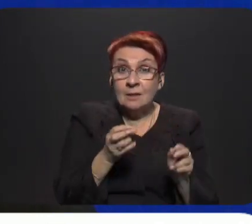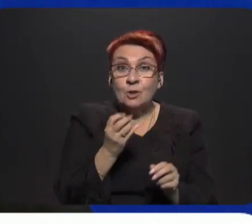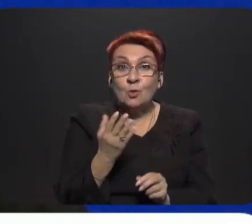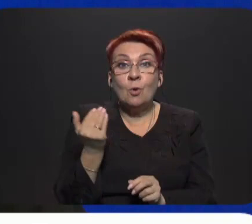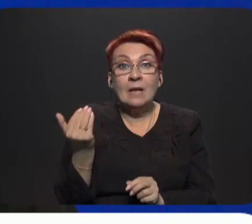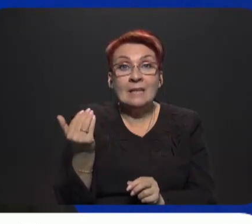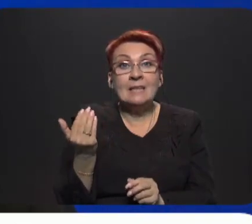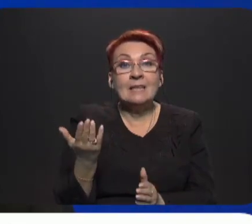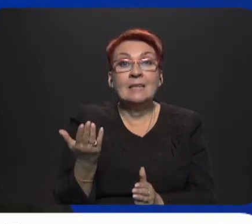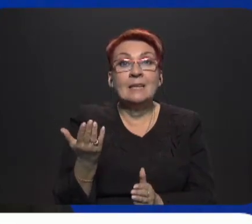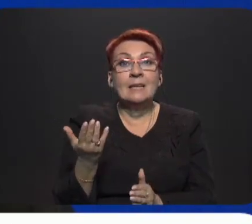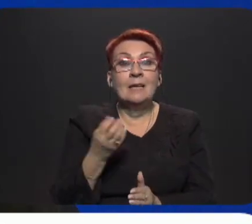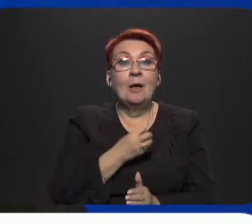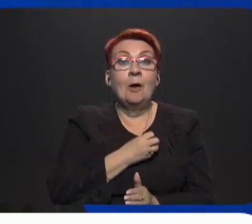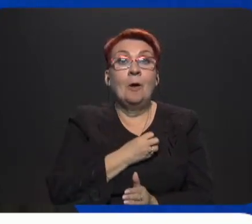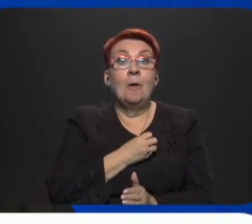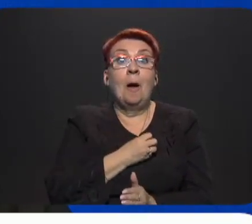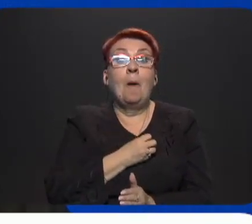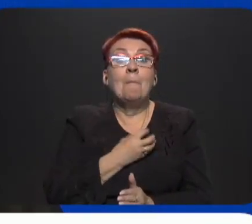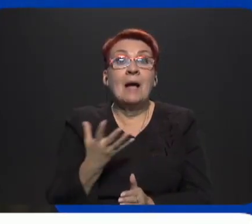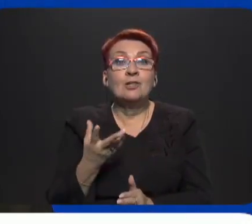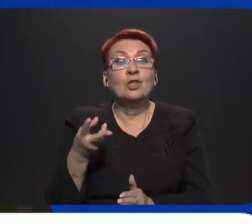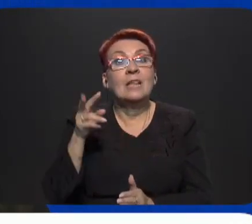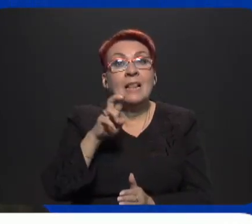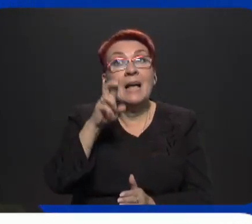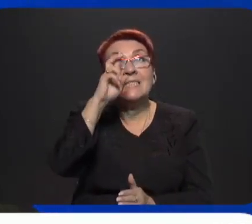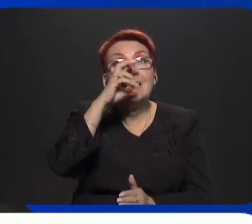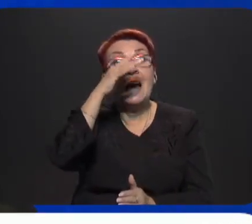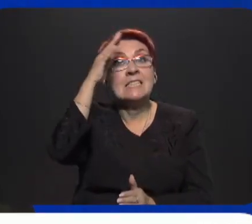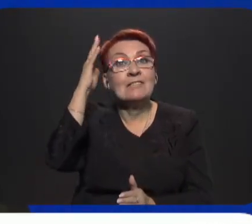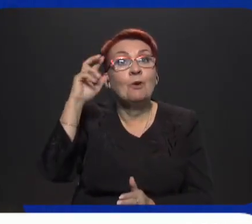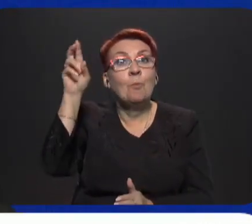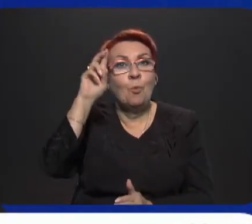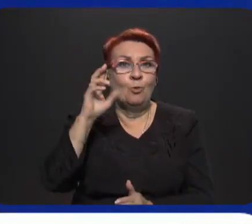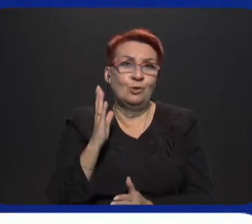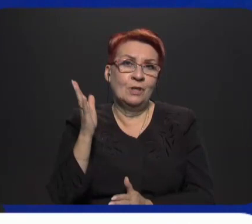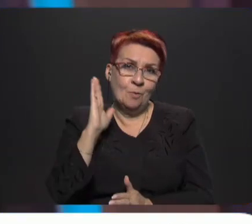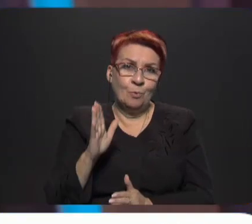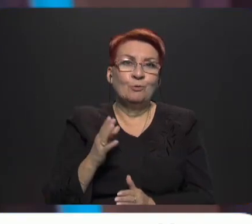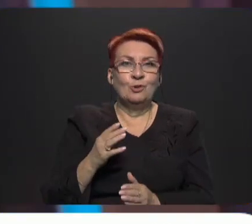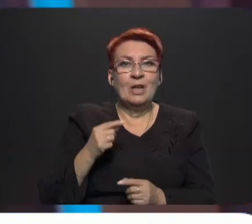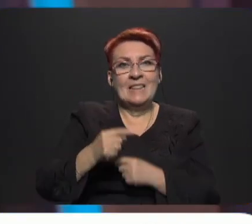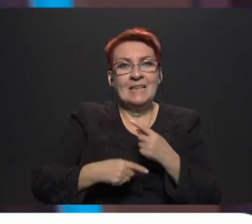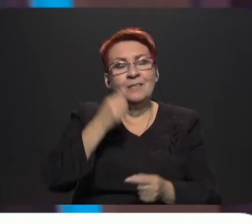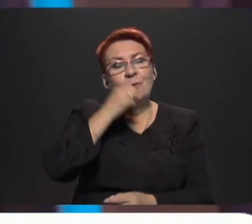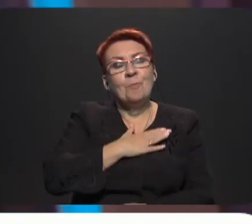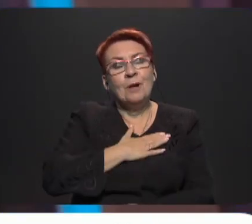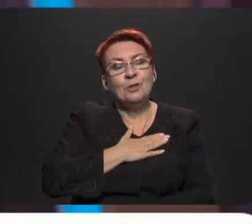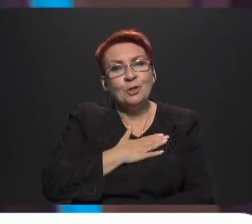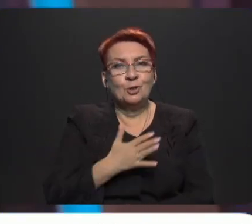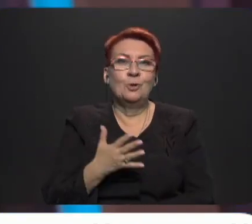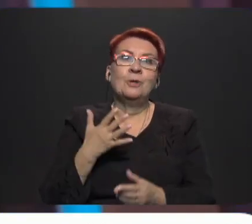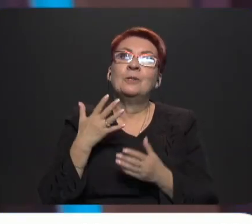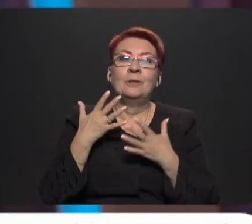ты принимаешь вот этим богатством неправильно. Обогащайся для Царства Божия, и тогда ты и будешь его наследником. Батюшка, спасибо большое. Сразу после